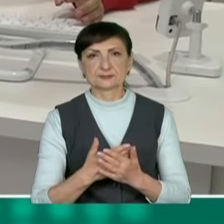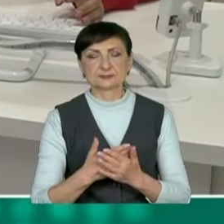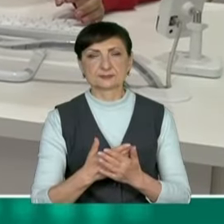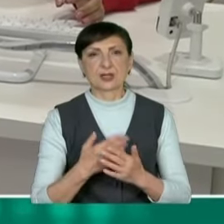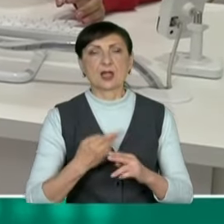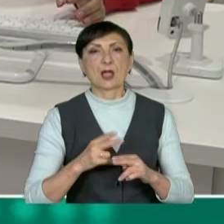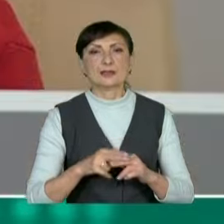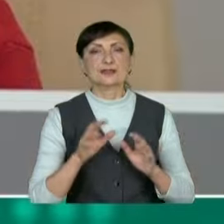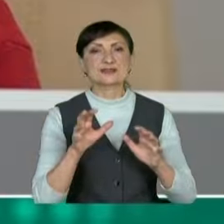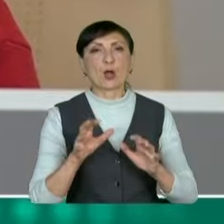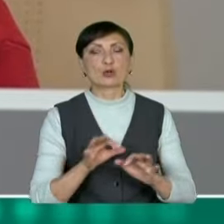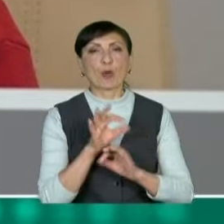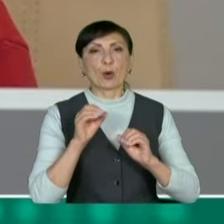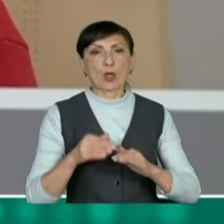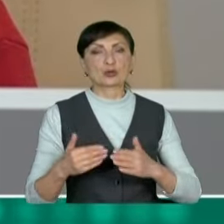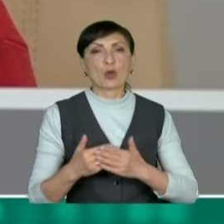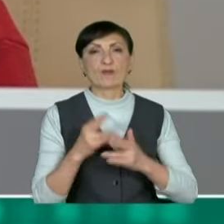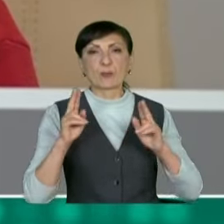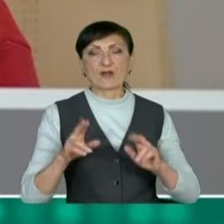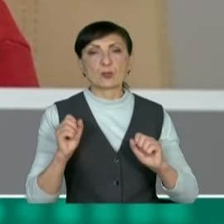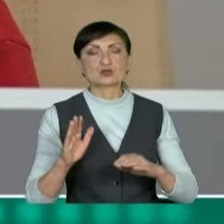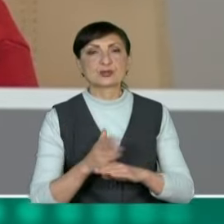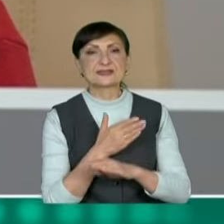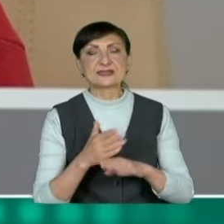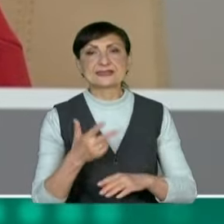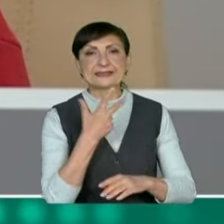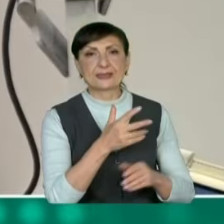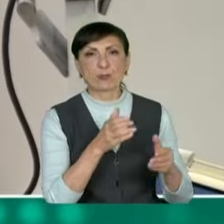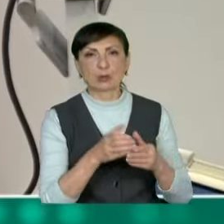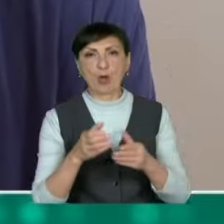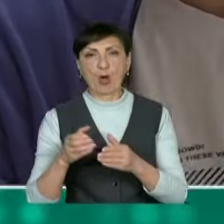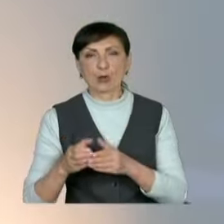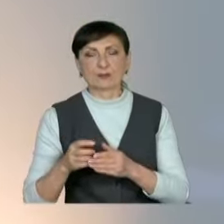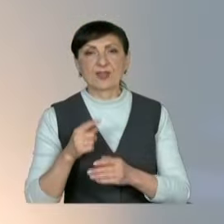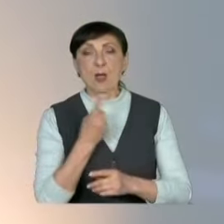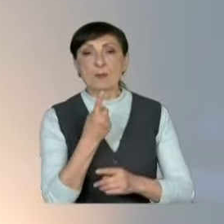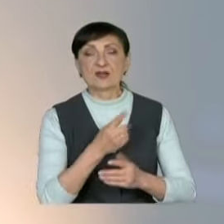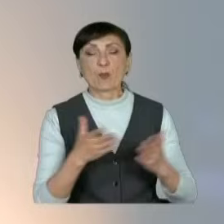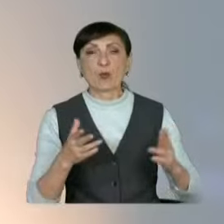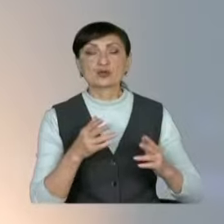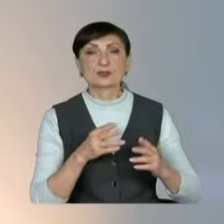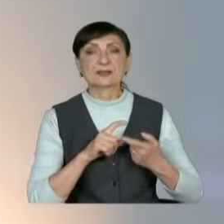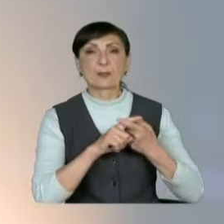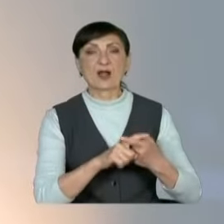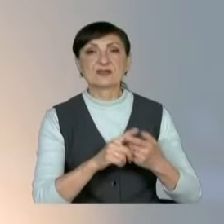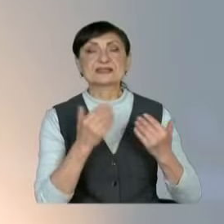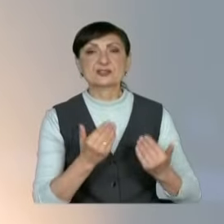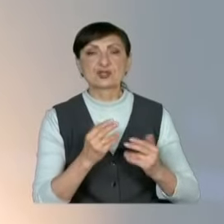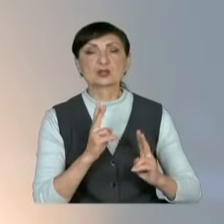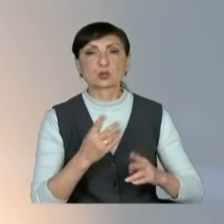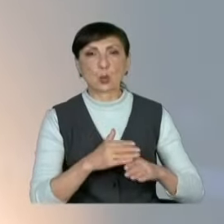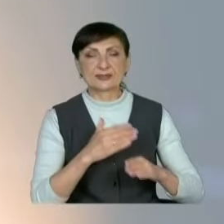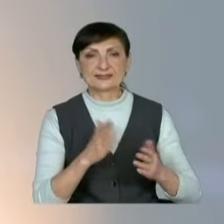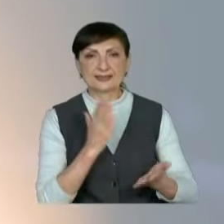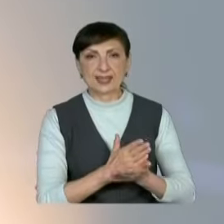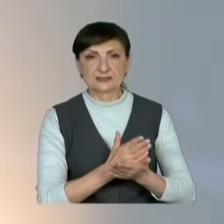этот законопроект, новые правила можно разделить на три блока. Первый блок, он больше направлен на работу с действующими